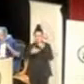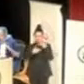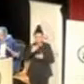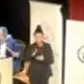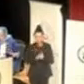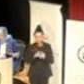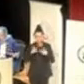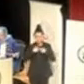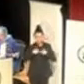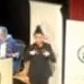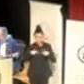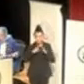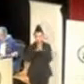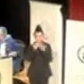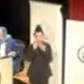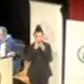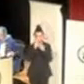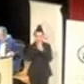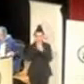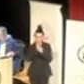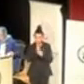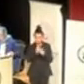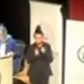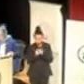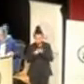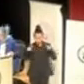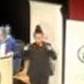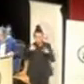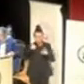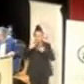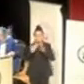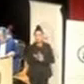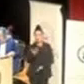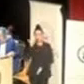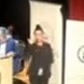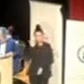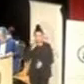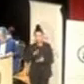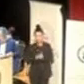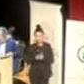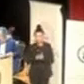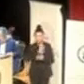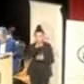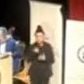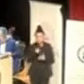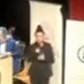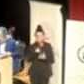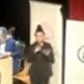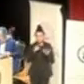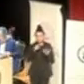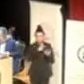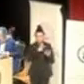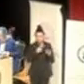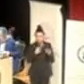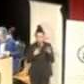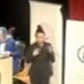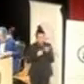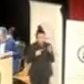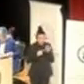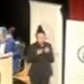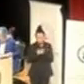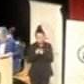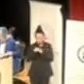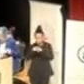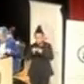Milli Kütüphane'nin geliştirdiği yazılım ve uygulamalardan söz etmeden önce dijital hizmetleri sunum ve yaygınlaştırmanın